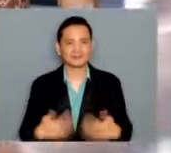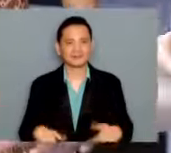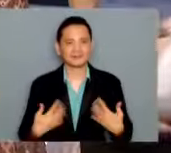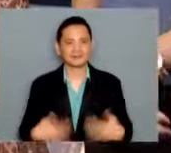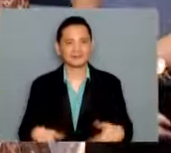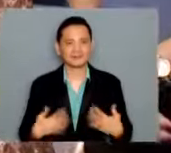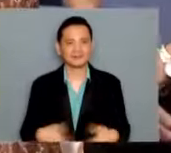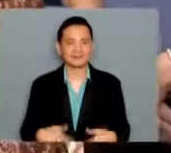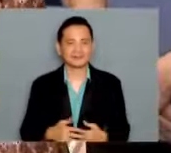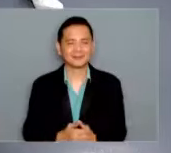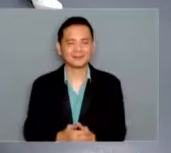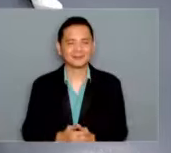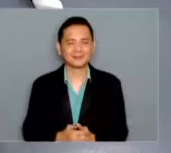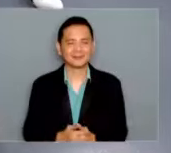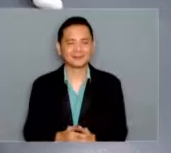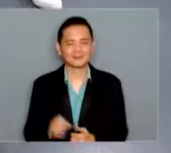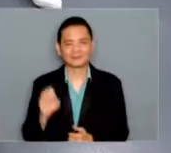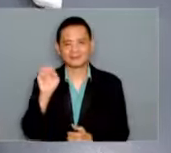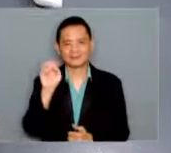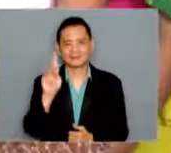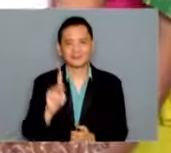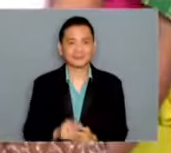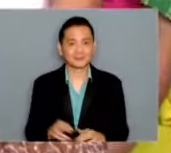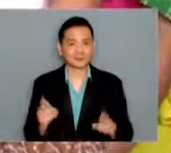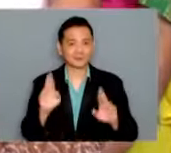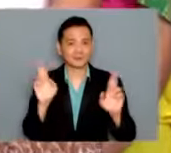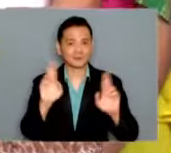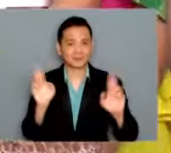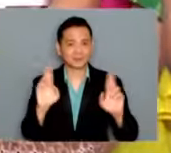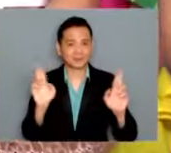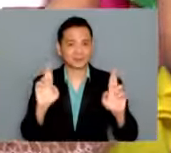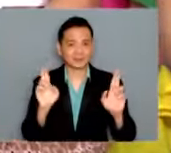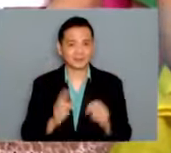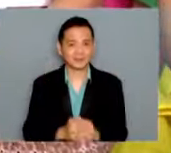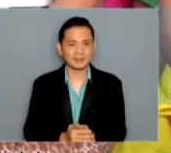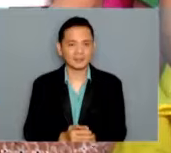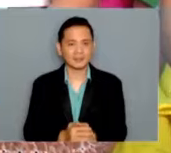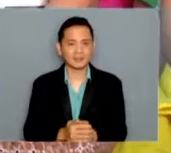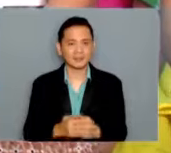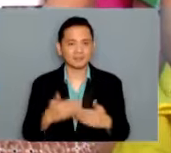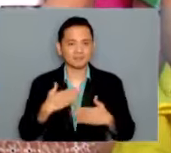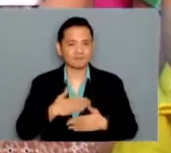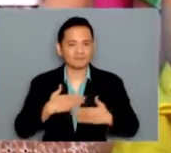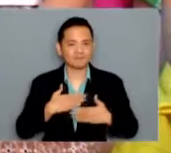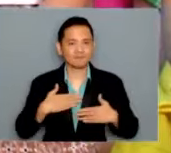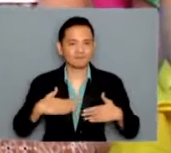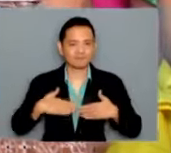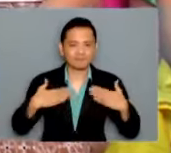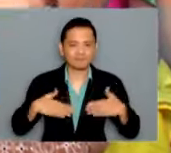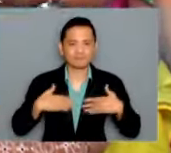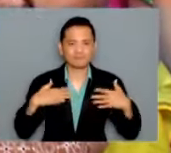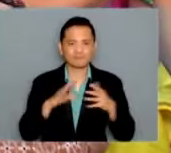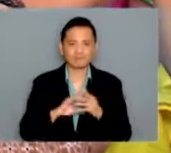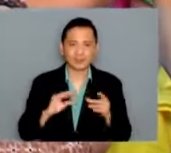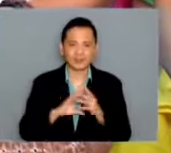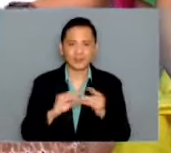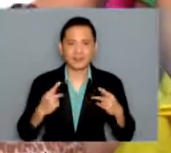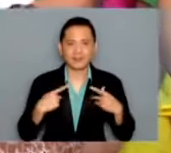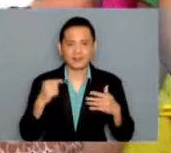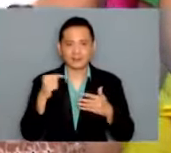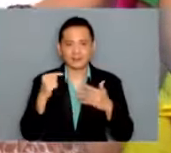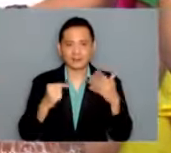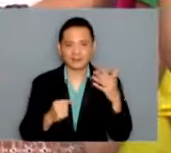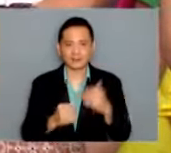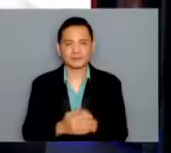Pwede. Alright, mga kapatid, ready na para umindak sa saya. Tara na at salubungin ang araw ng maingiti at pag-asa. Ako po,